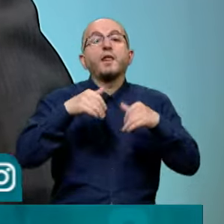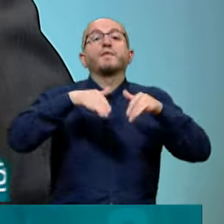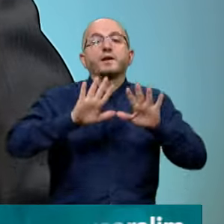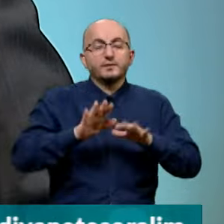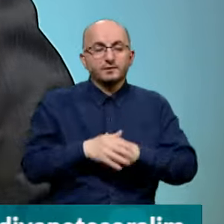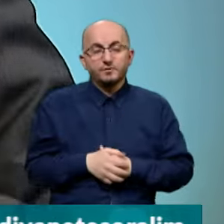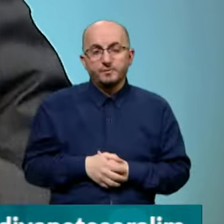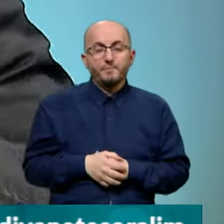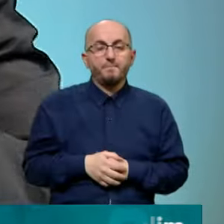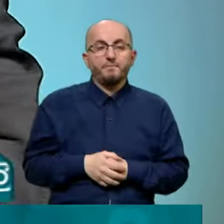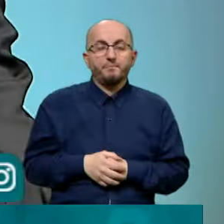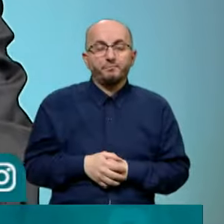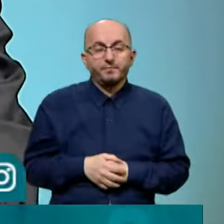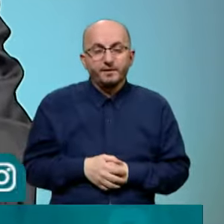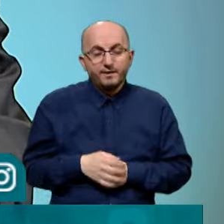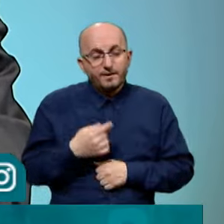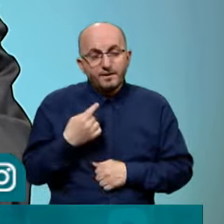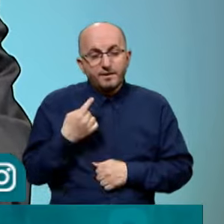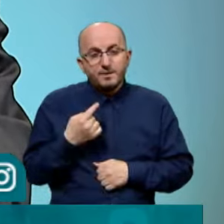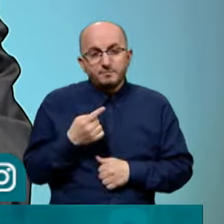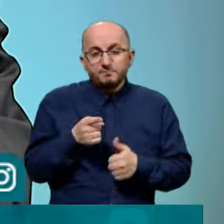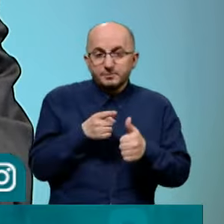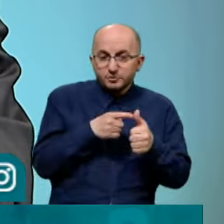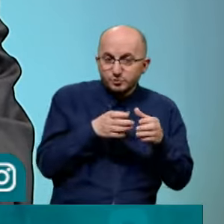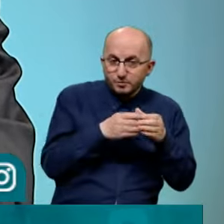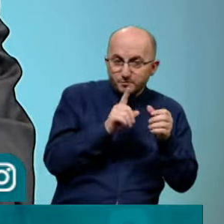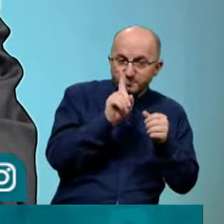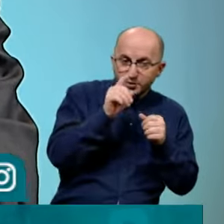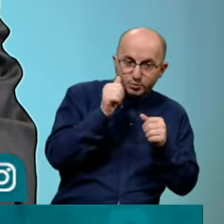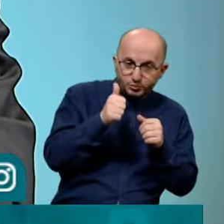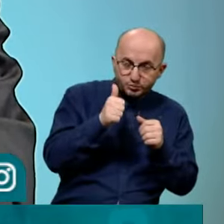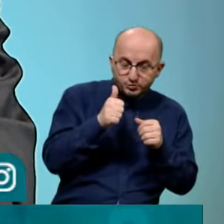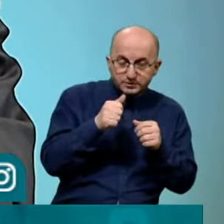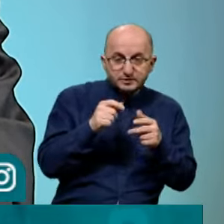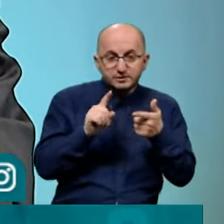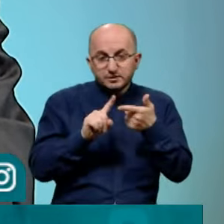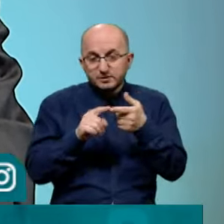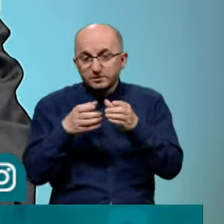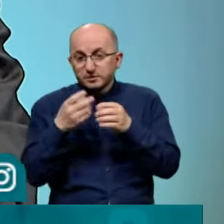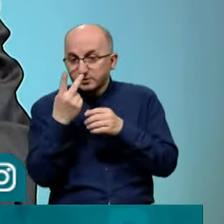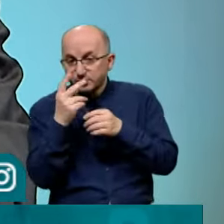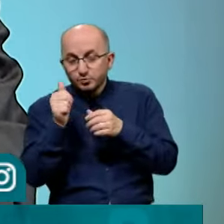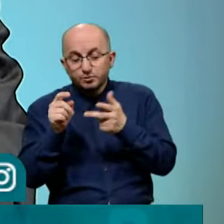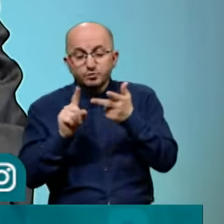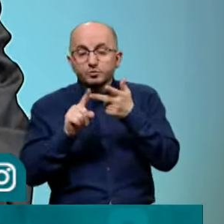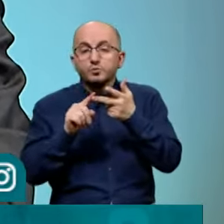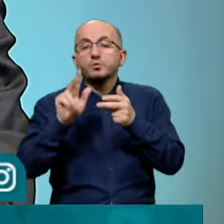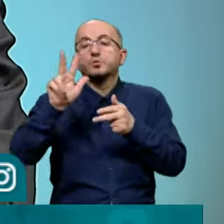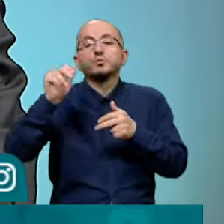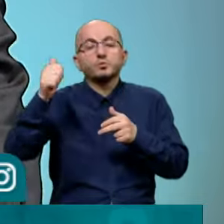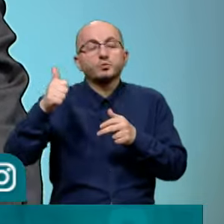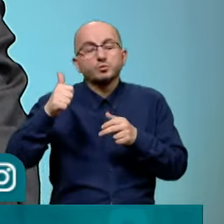Helal değildir. Şimdi bakın, birinci gruptaki bir günlük, ikinci grup iki, üçüncü grupta